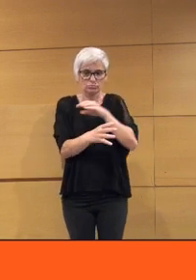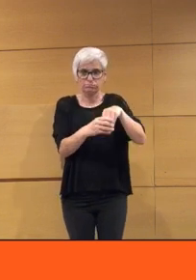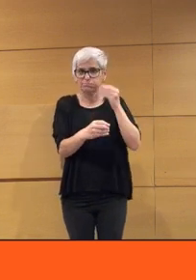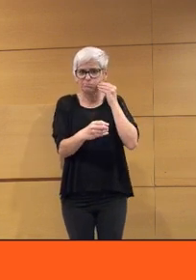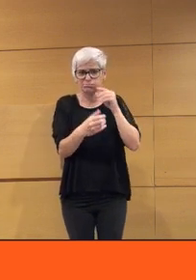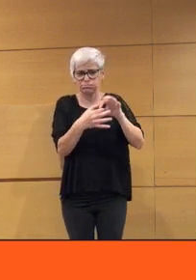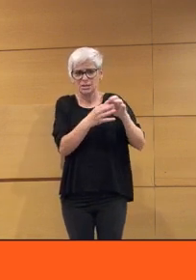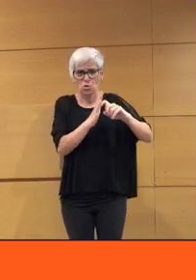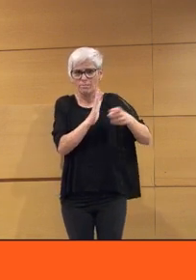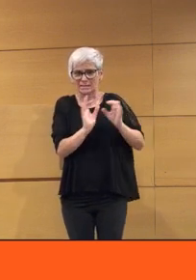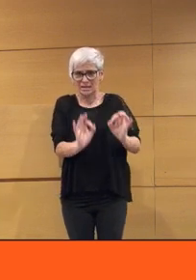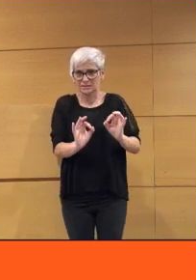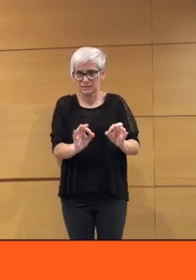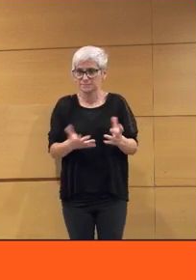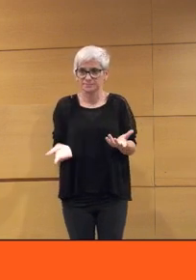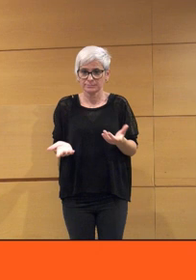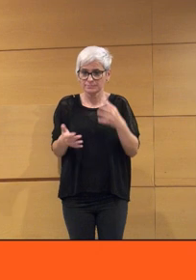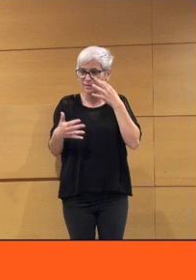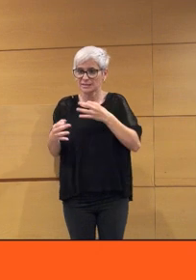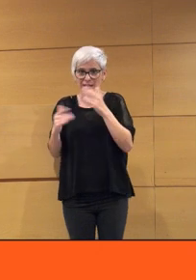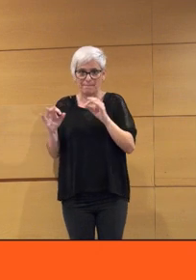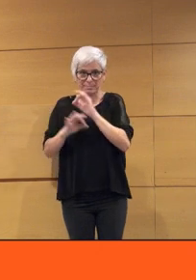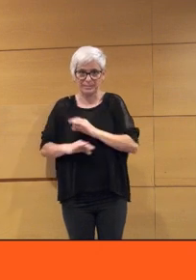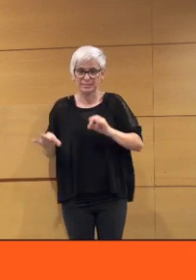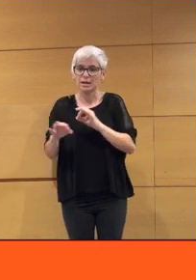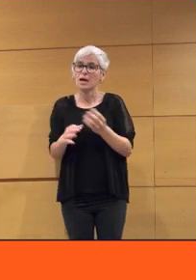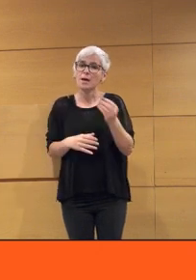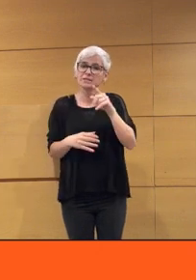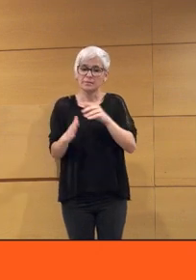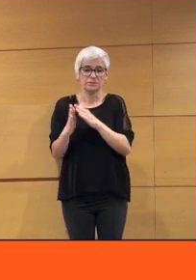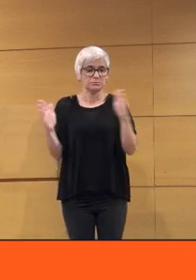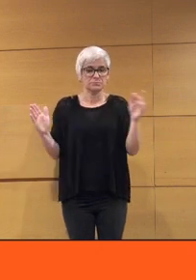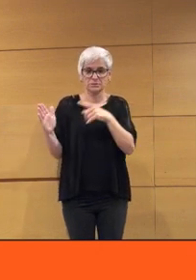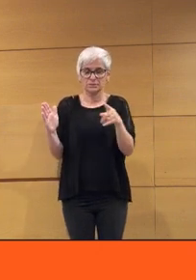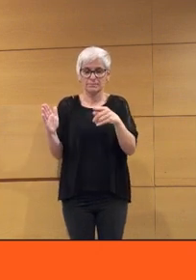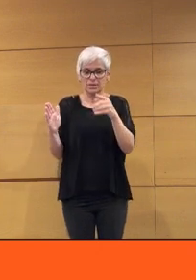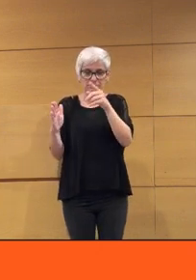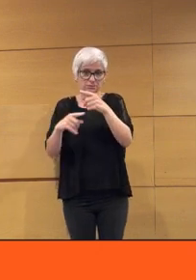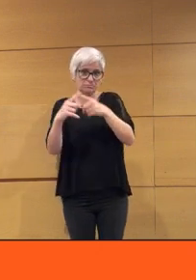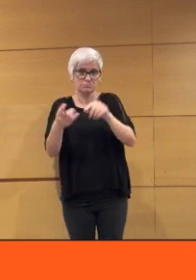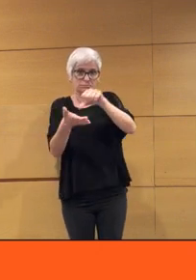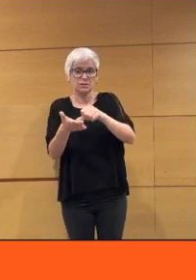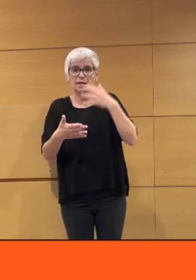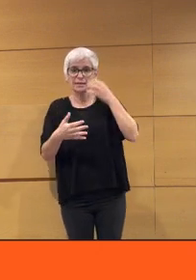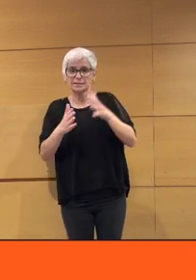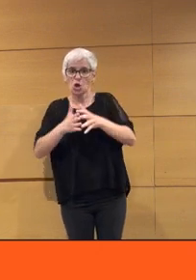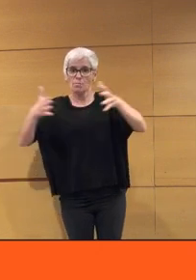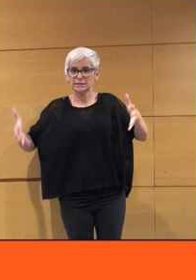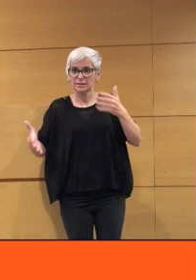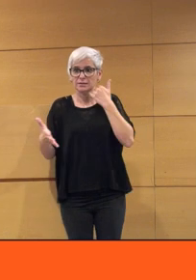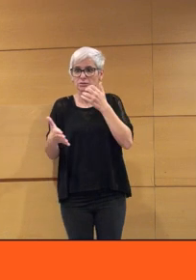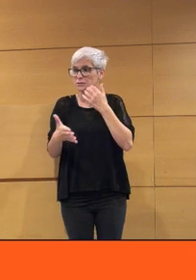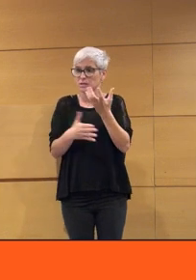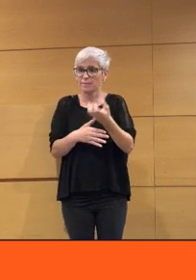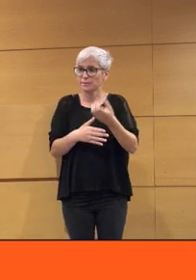o sigui, no tens la capacitat de tocar. I al mig tenim també la realitat augmentada, que és, no sé si alguna vegada, no, heu fet servir alguna aplicació